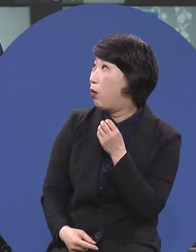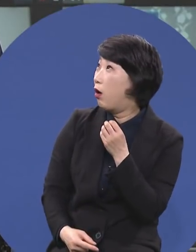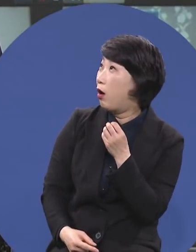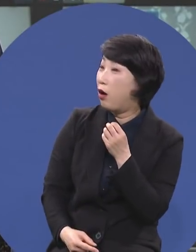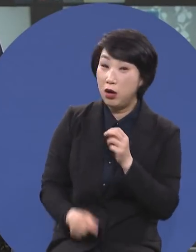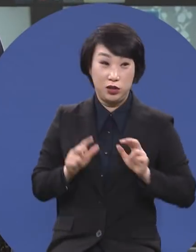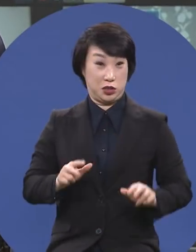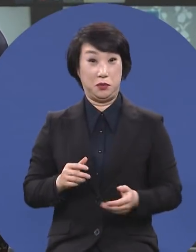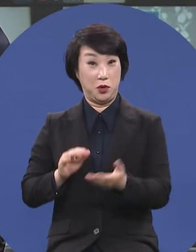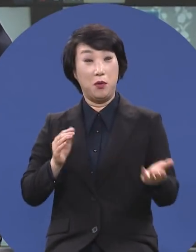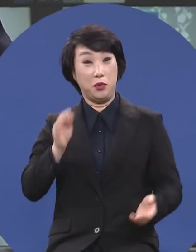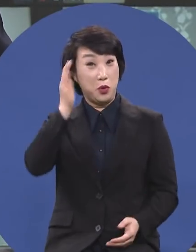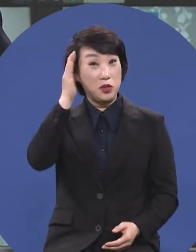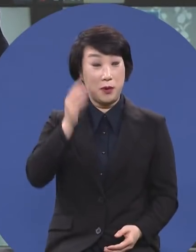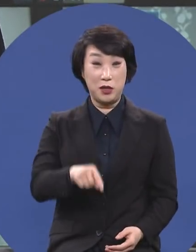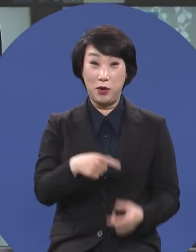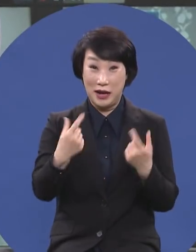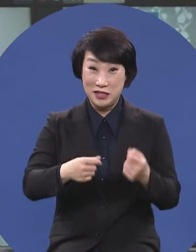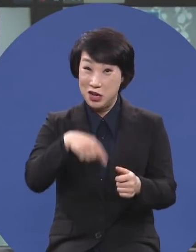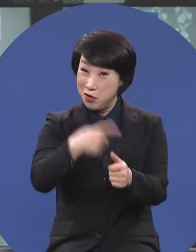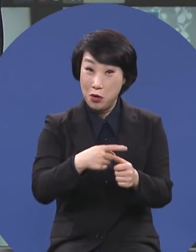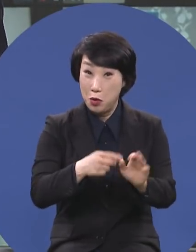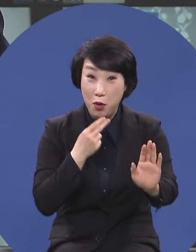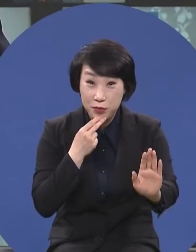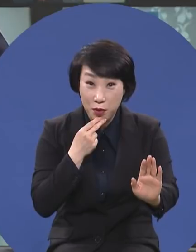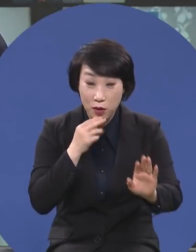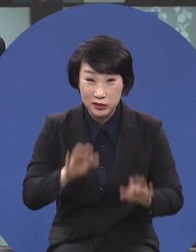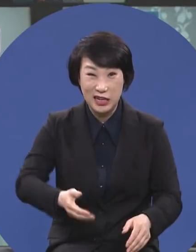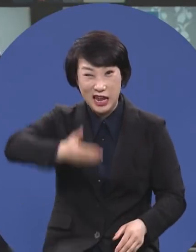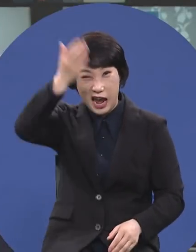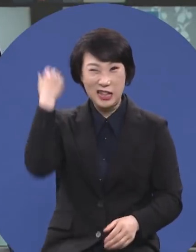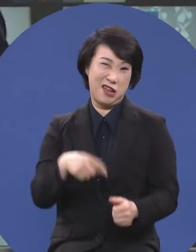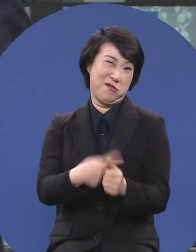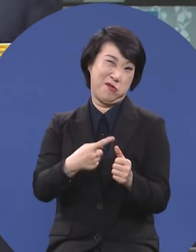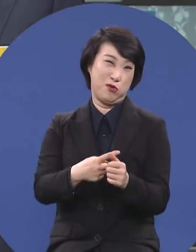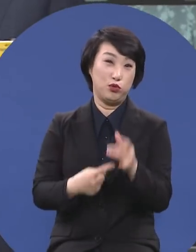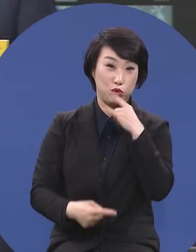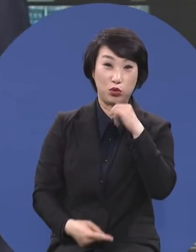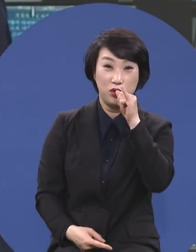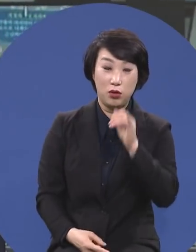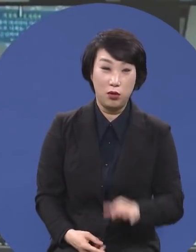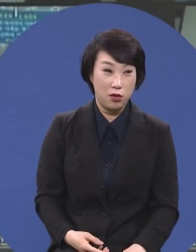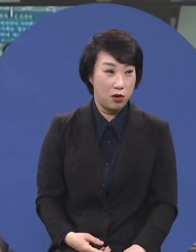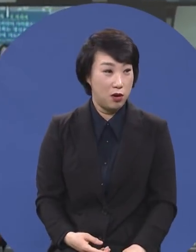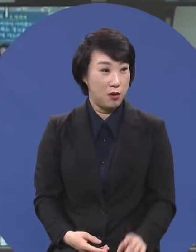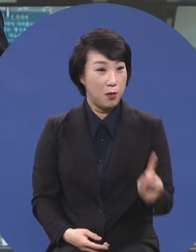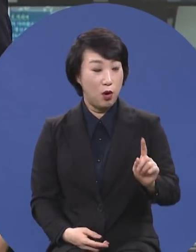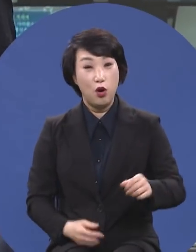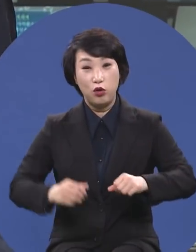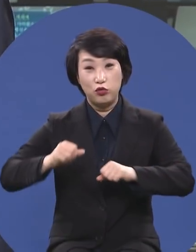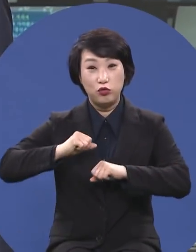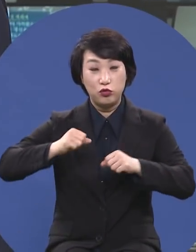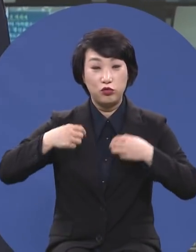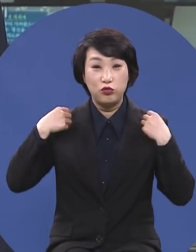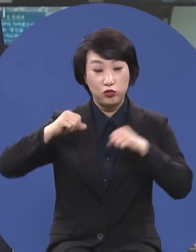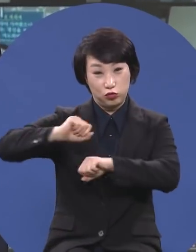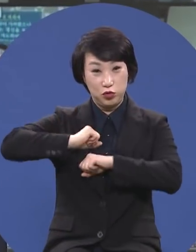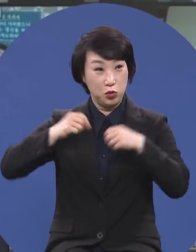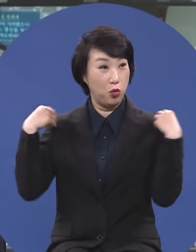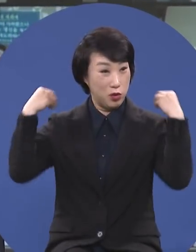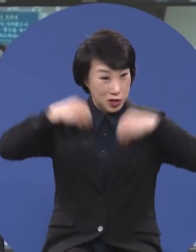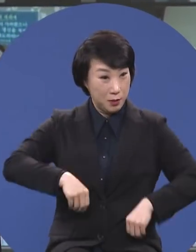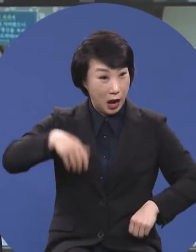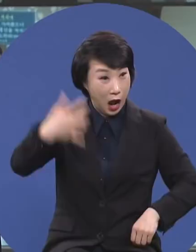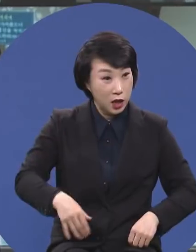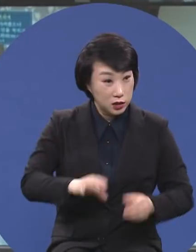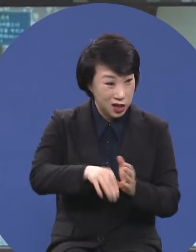지금은 그러면 이제 안 되는 때인데 그때는 그래도 되는 때요. 자, 군복도 안 입었는데